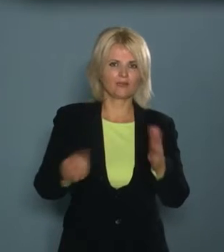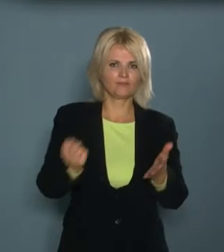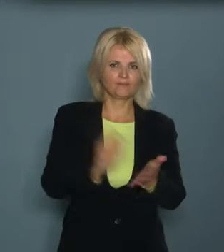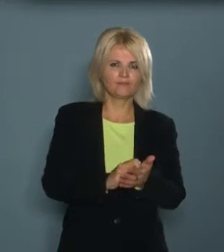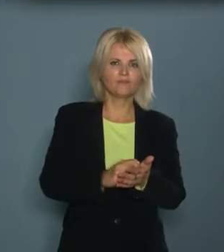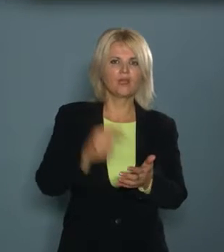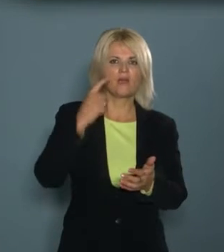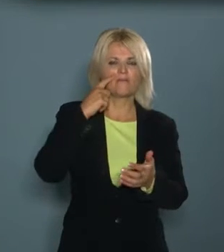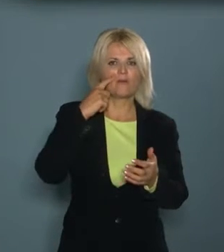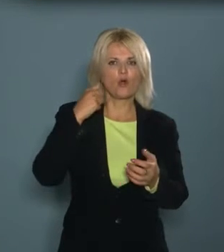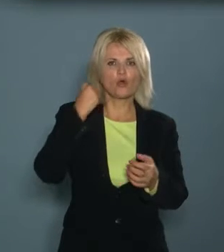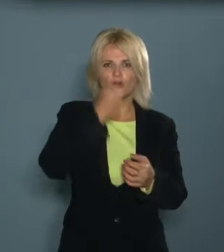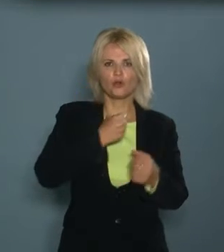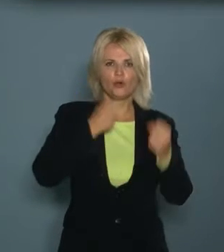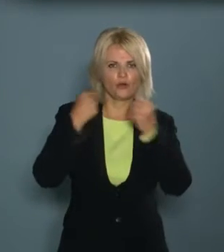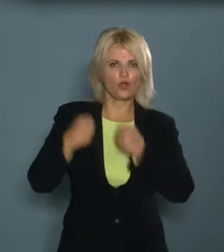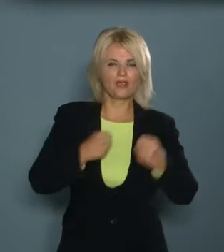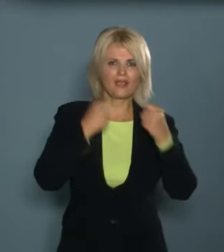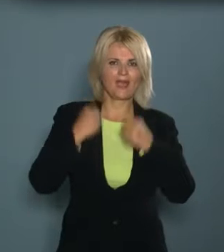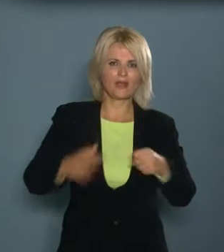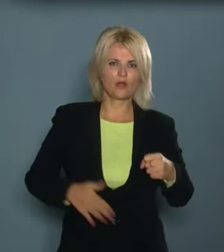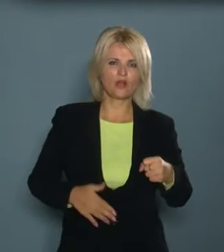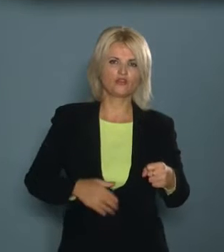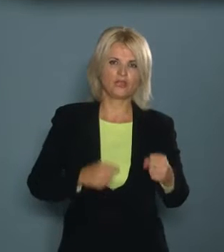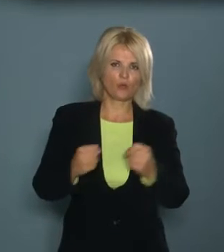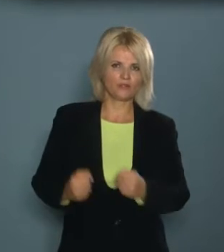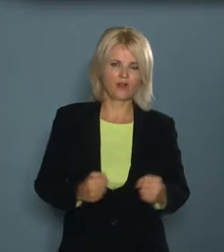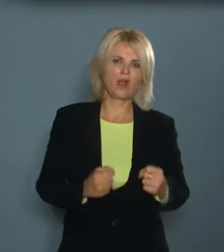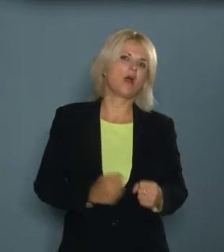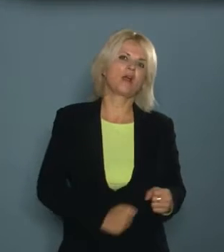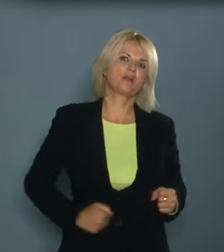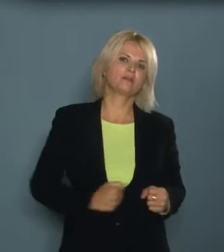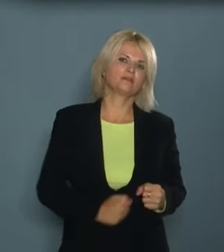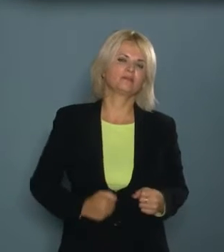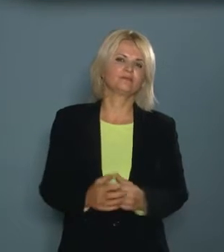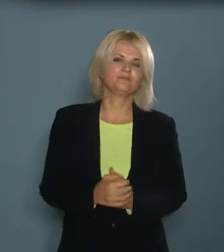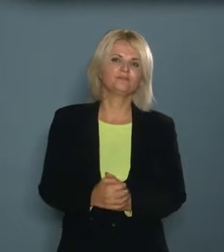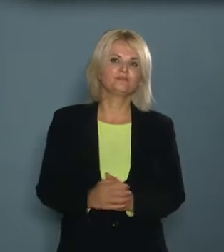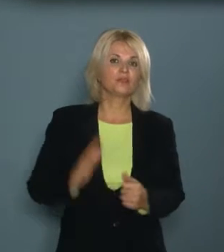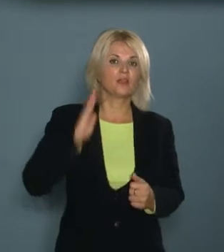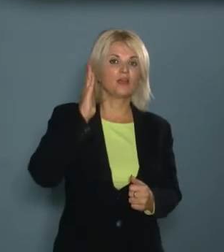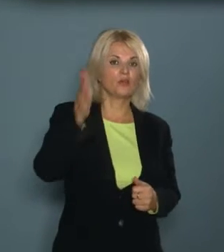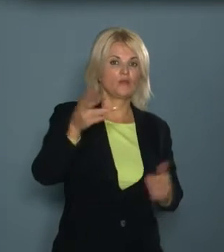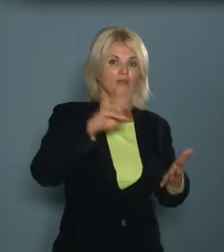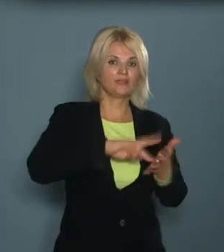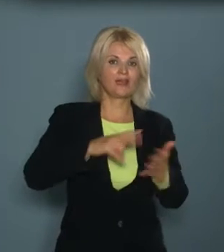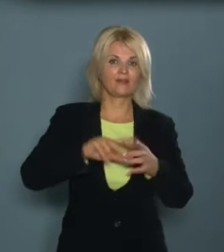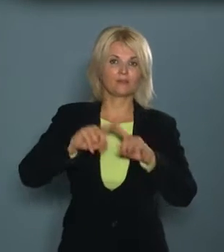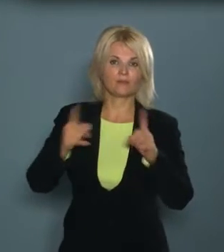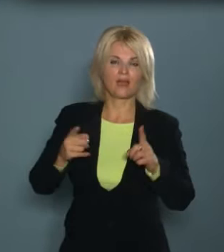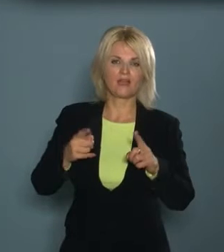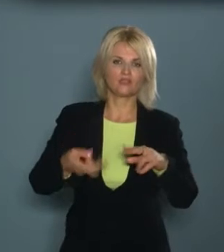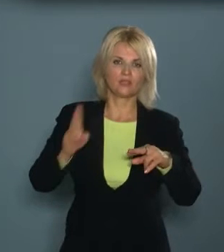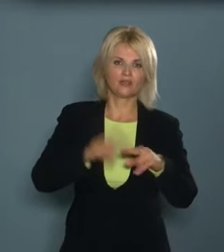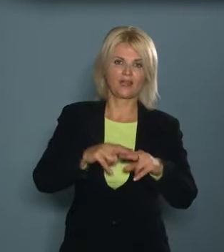fogröngent, hasi ultrahangot, meg egyéb gépeket. Jövőre tervezünk egyéb mást is, tehát rendes